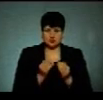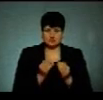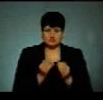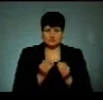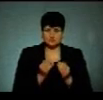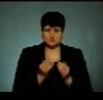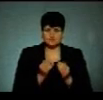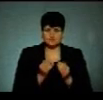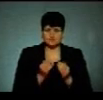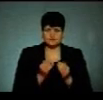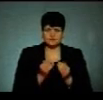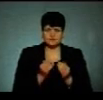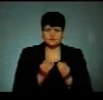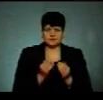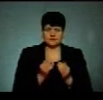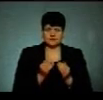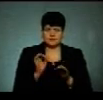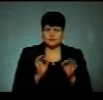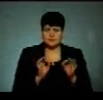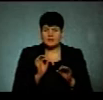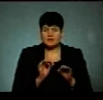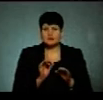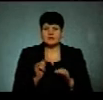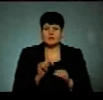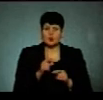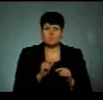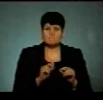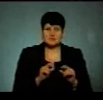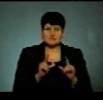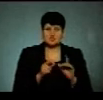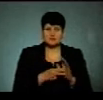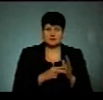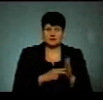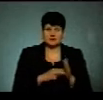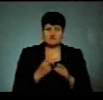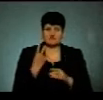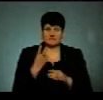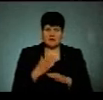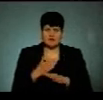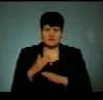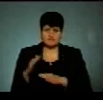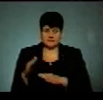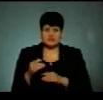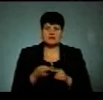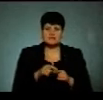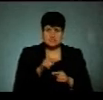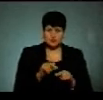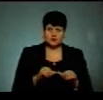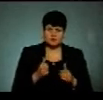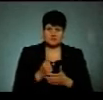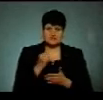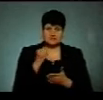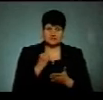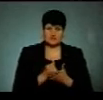необґрунтованому величині, і його підвищення планується в 2 етапи. Цією ж комісією